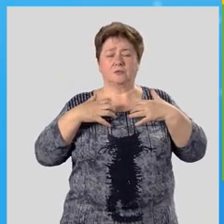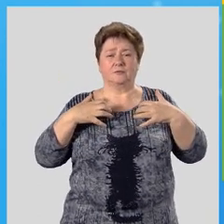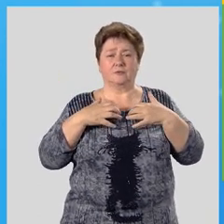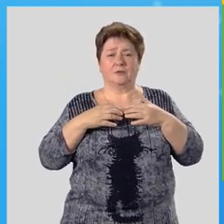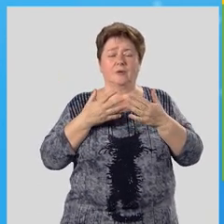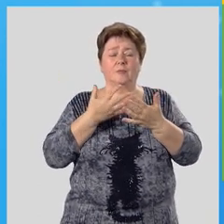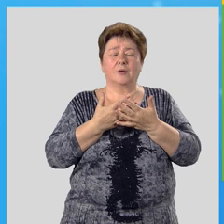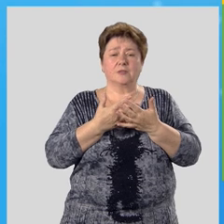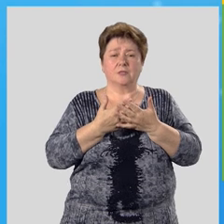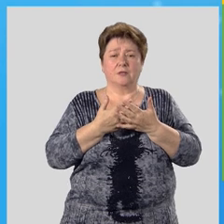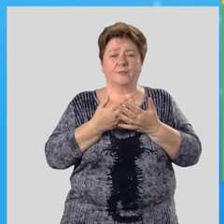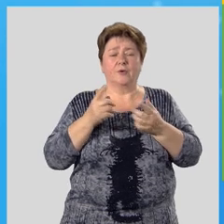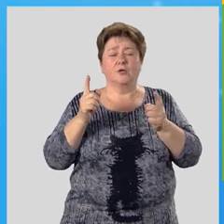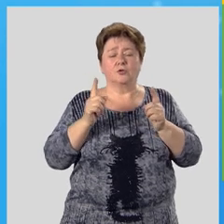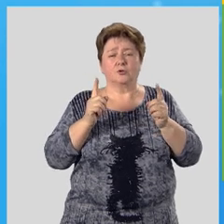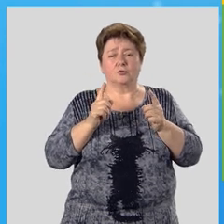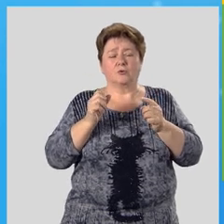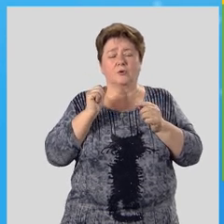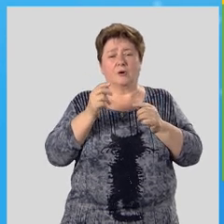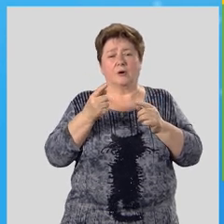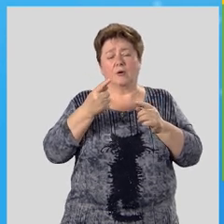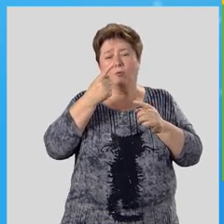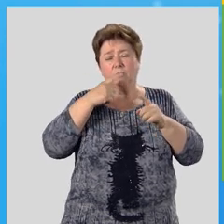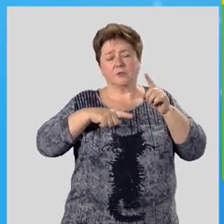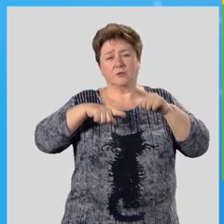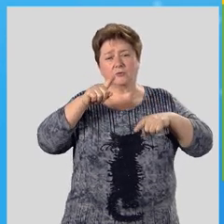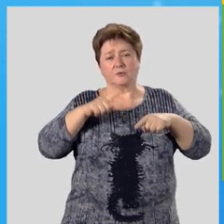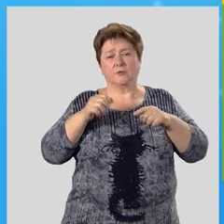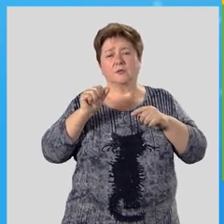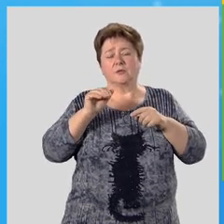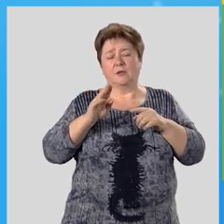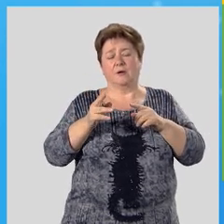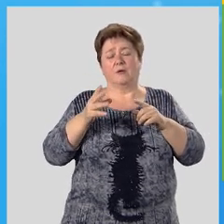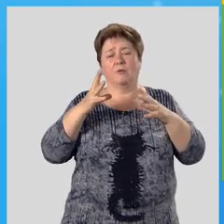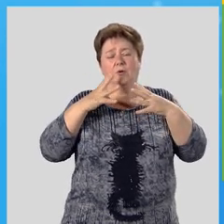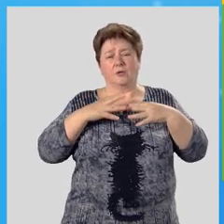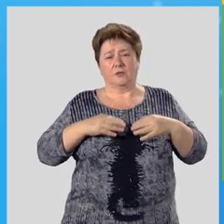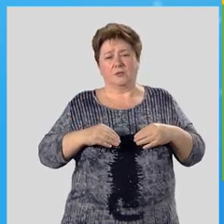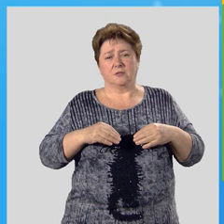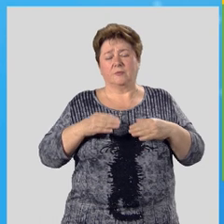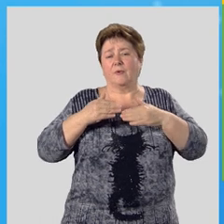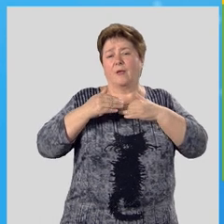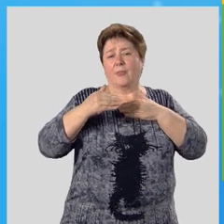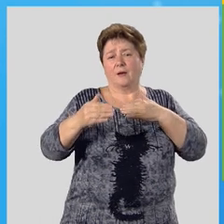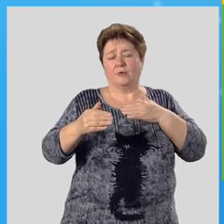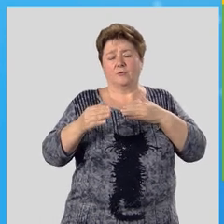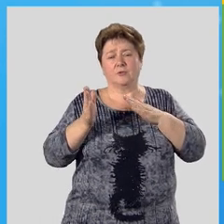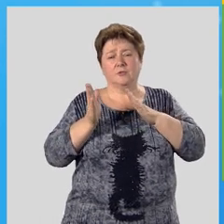животных показало, что как у близкородственных, так и у организмов